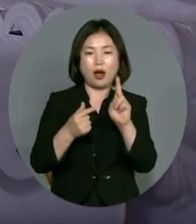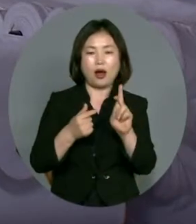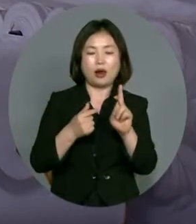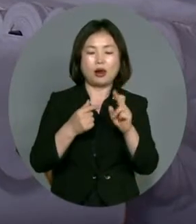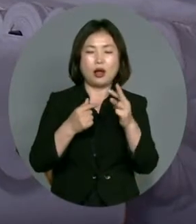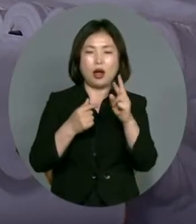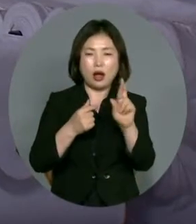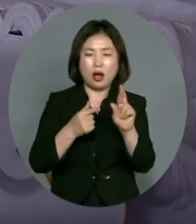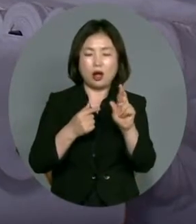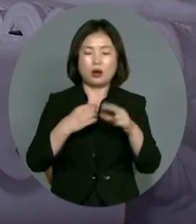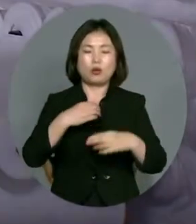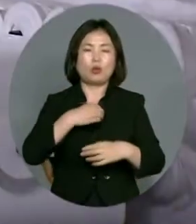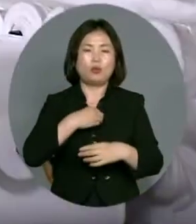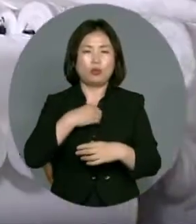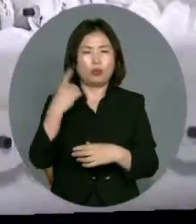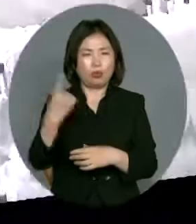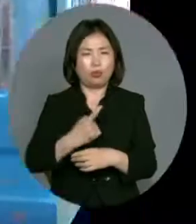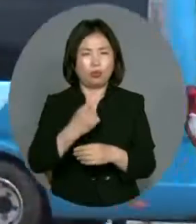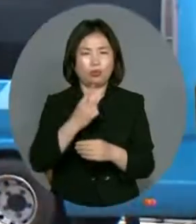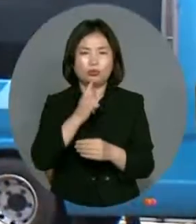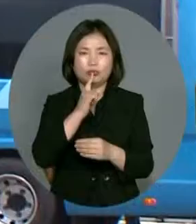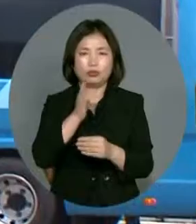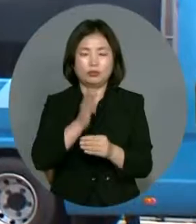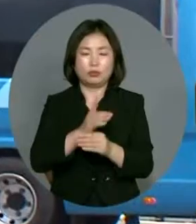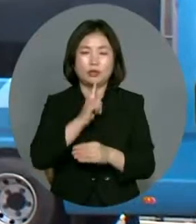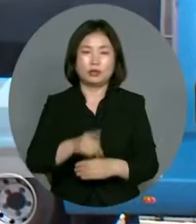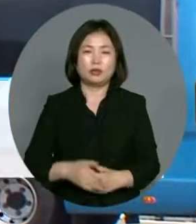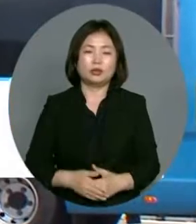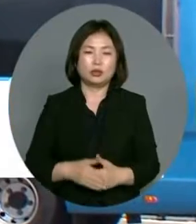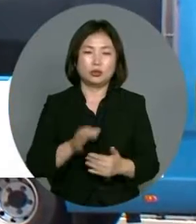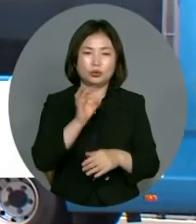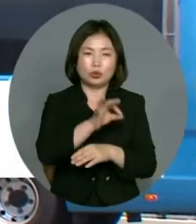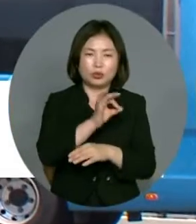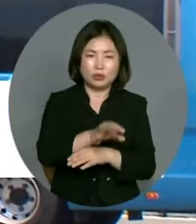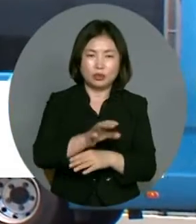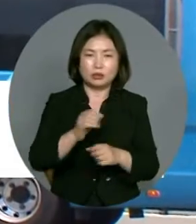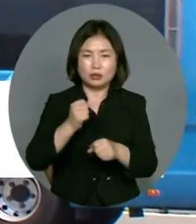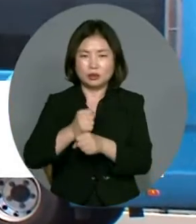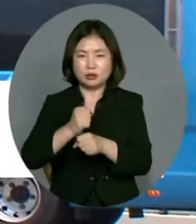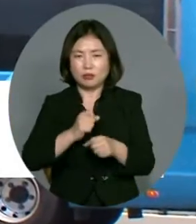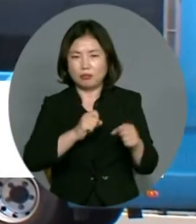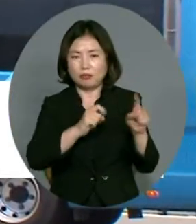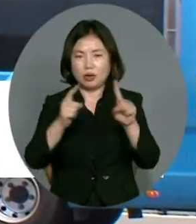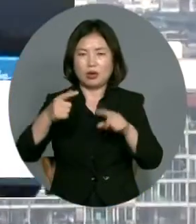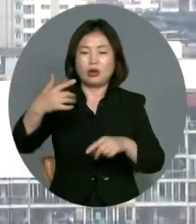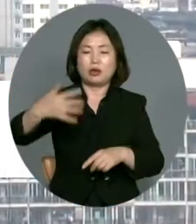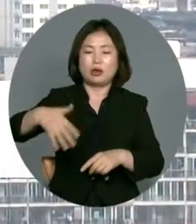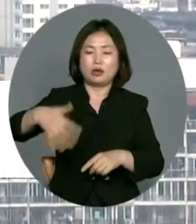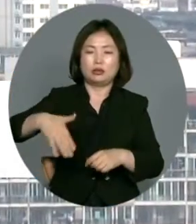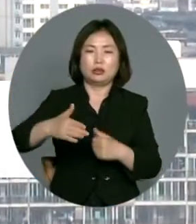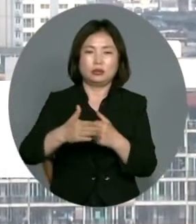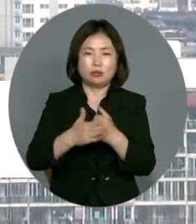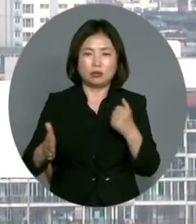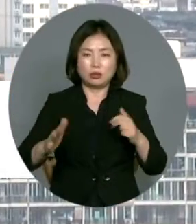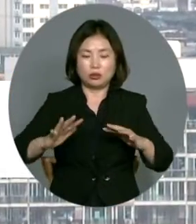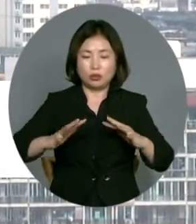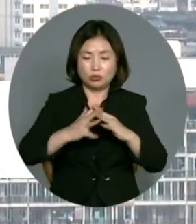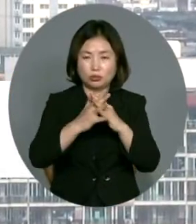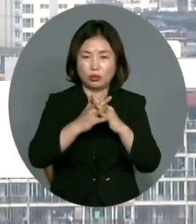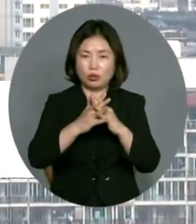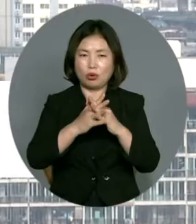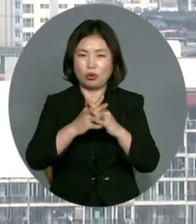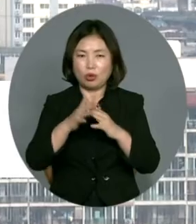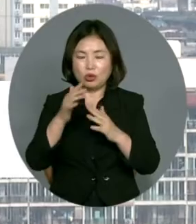게 전문가들의 시각입니다. 소비라든가 생산 부분에서 회복이 되고 있지 않는 상황에서 뭐